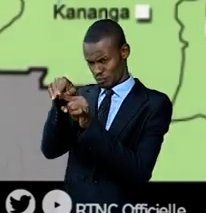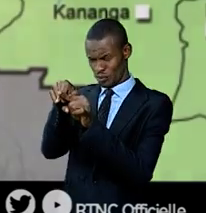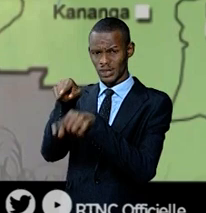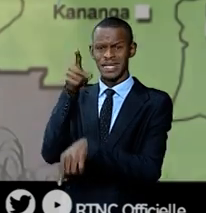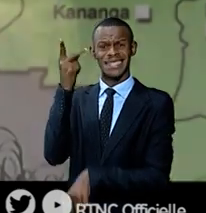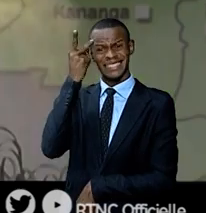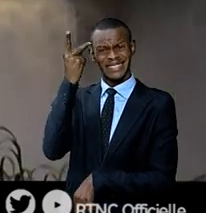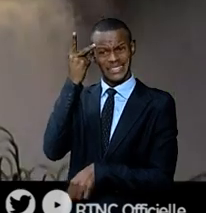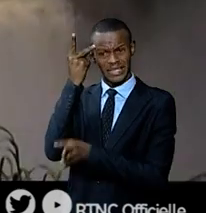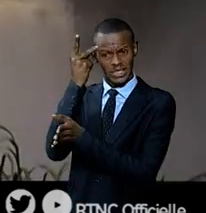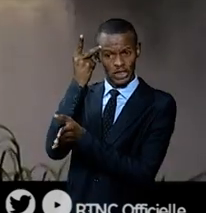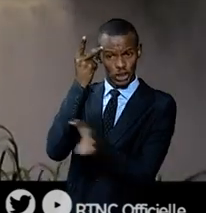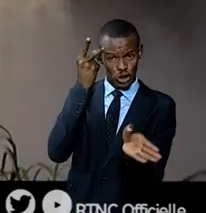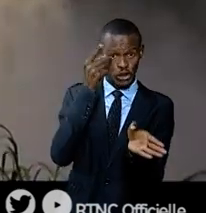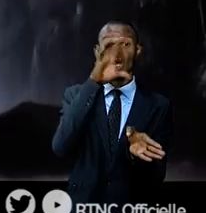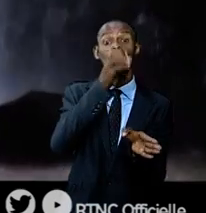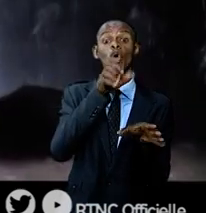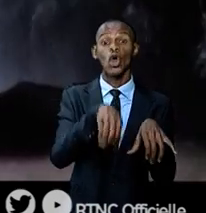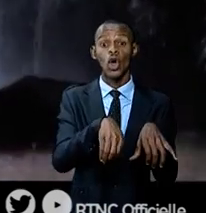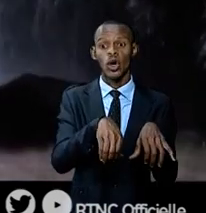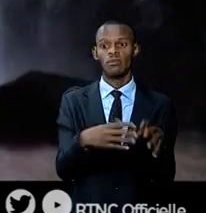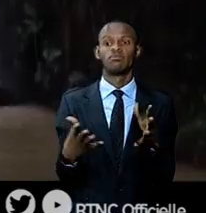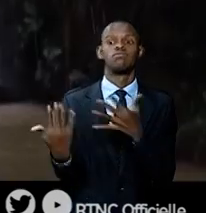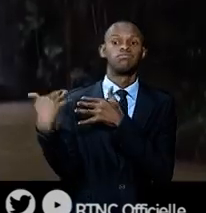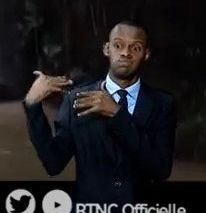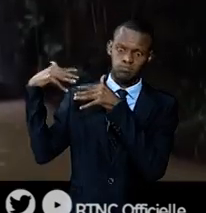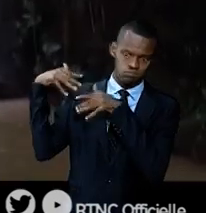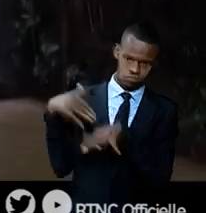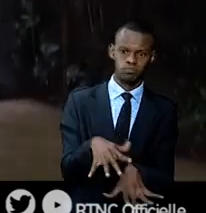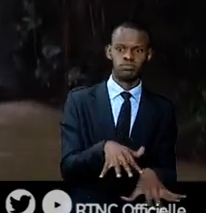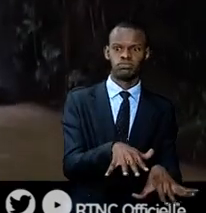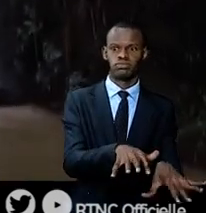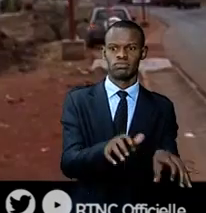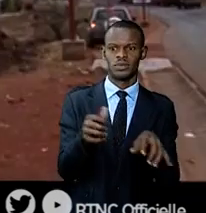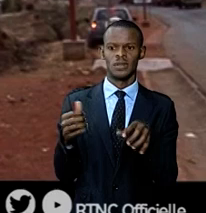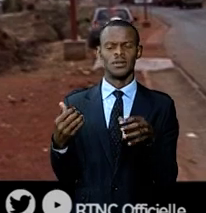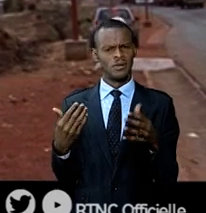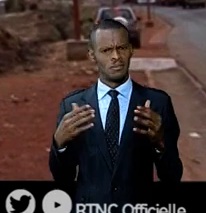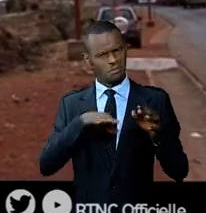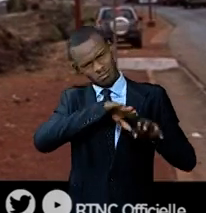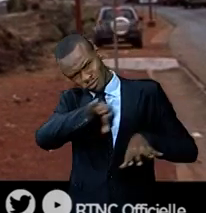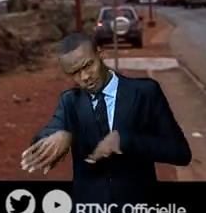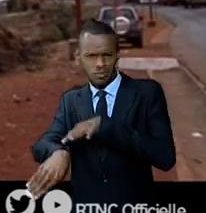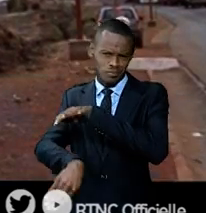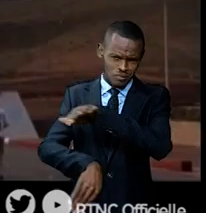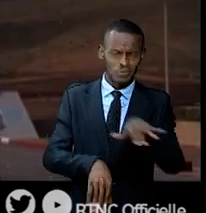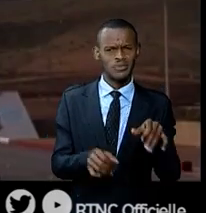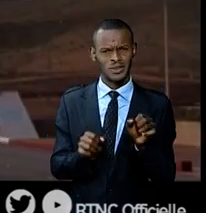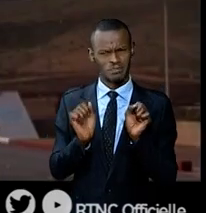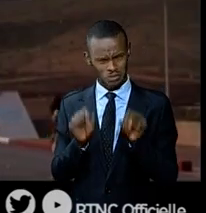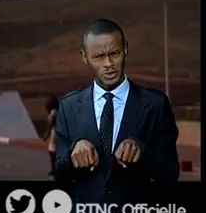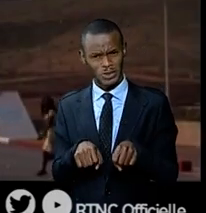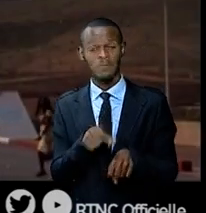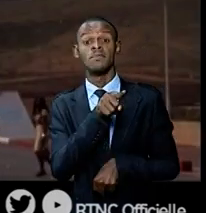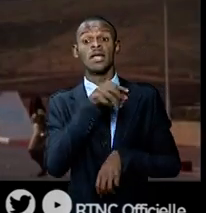le Congo central, les chutes de Zongo vous arrosent. Une baignade. À Matadi, l'historique pont